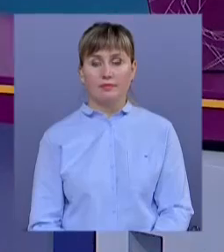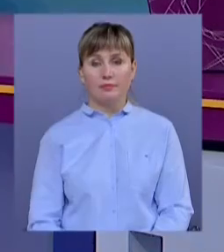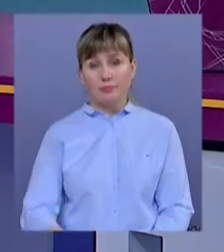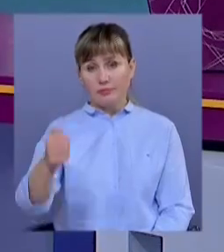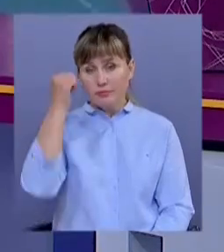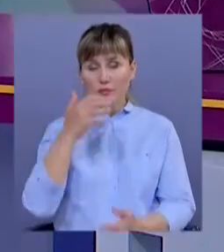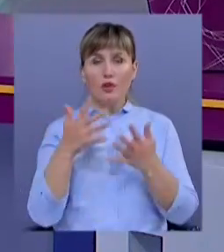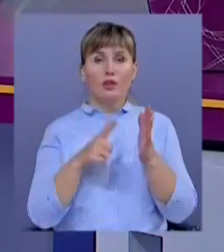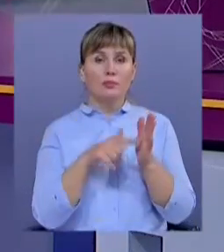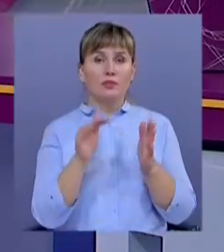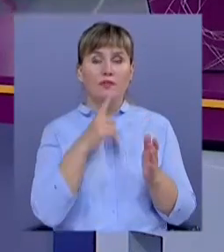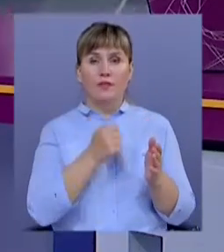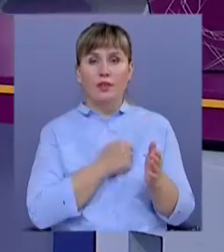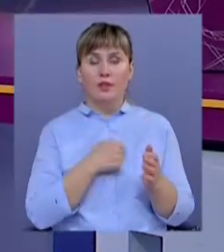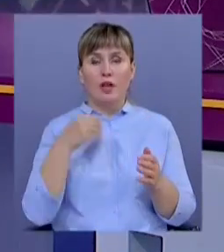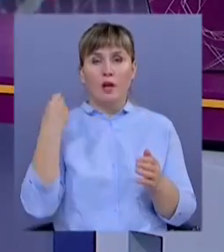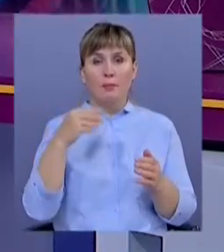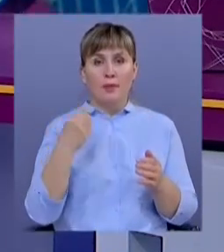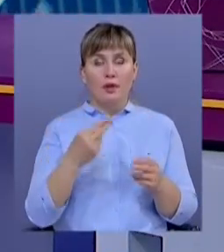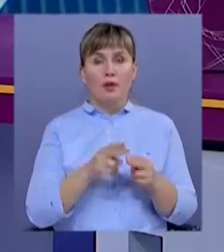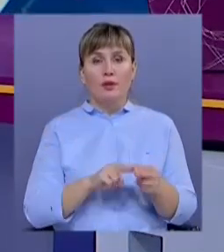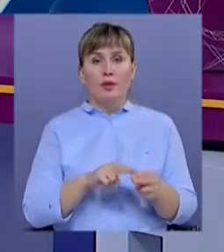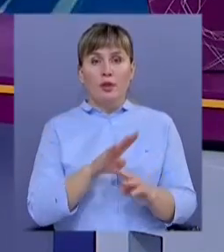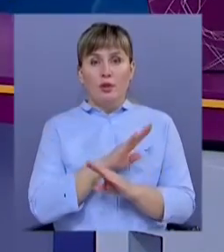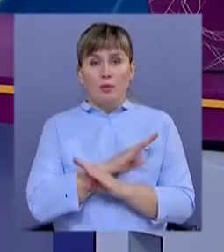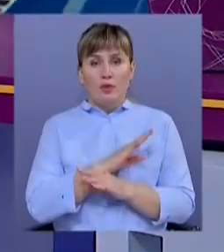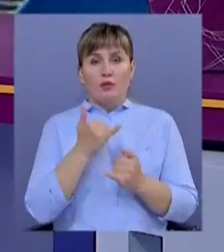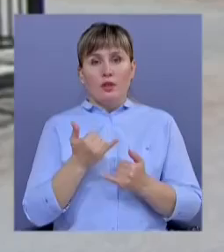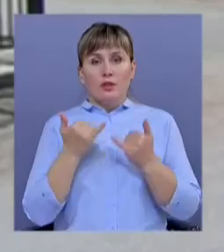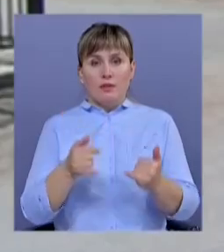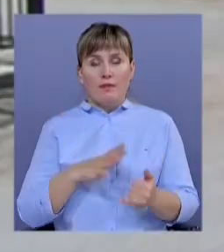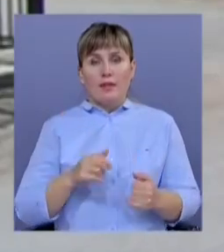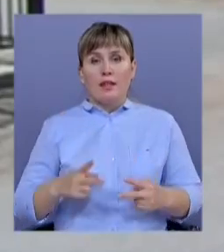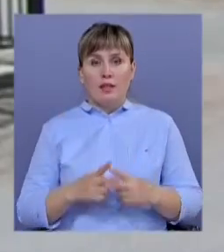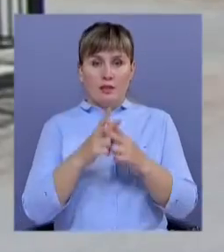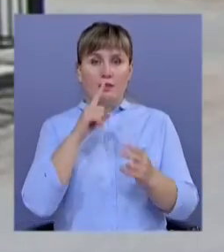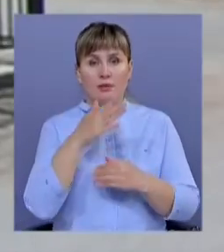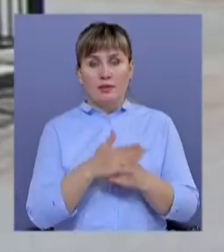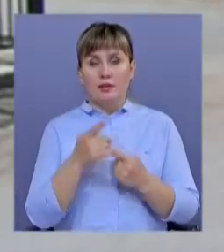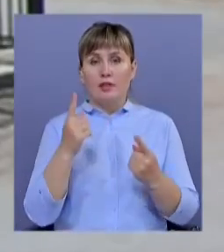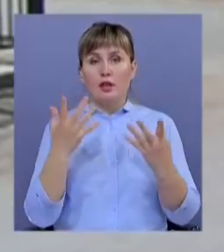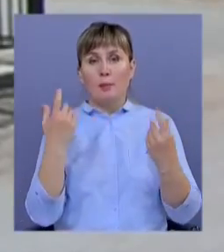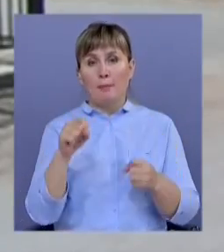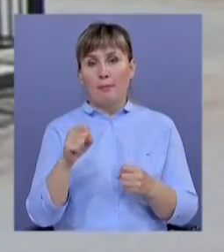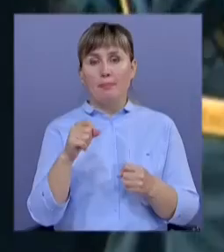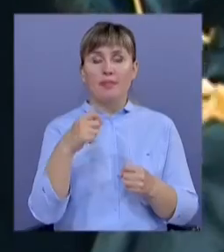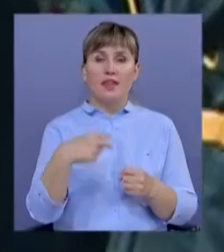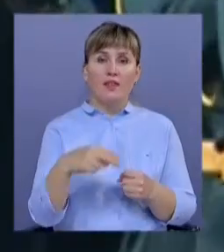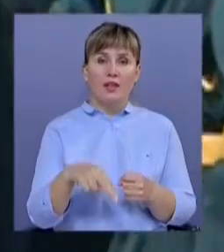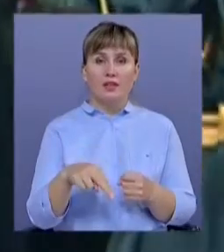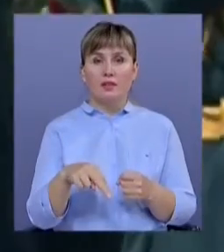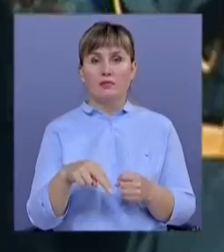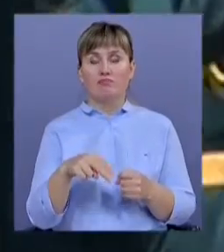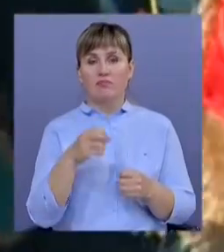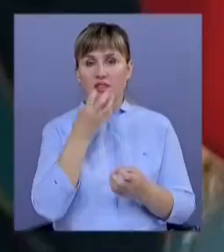Память более 7 тысяч воинов-акмолинцев, павших на войне, сегодня почтили в столице. В канун Дня Великой Победы два десятка фронтовиков